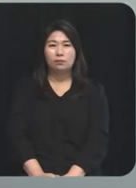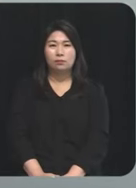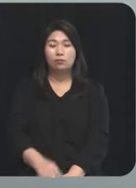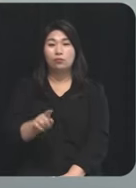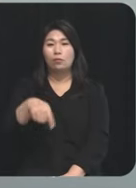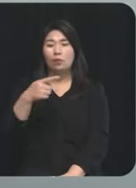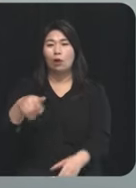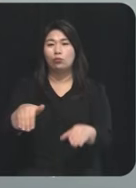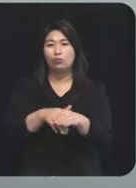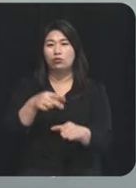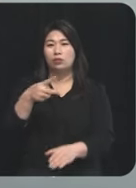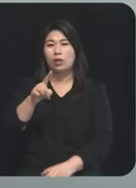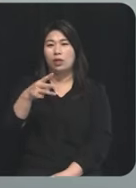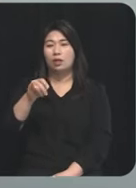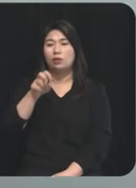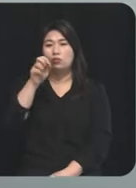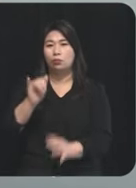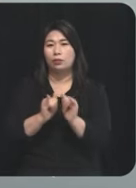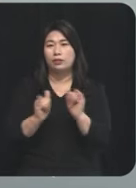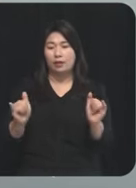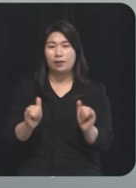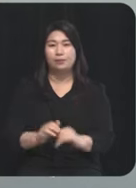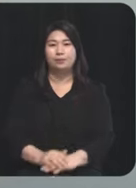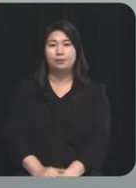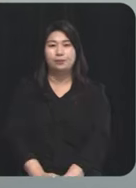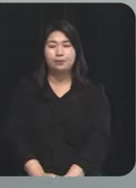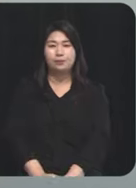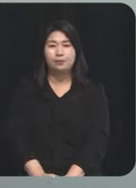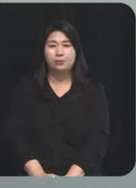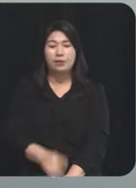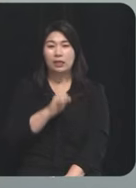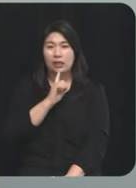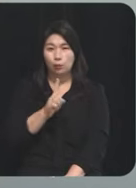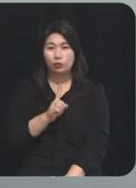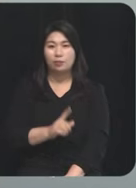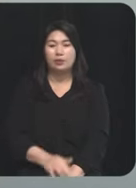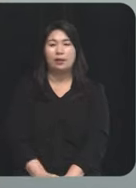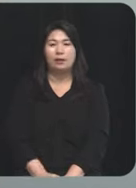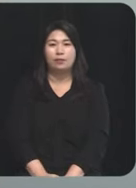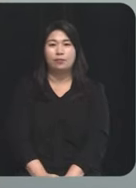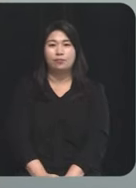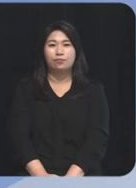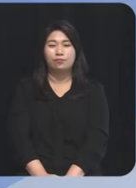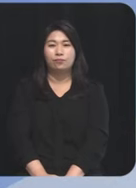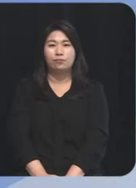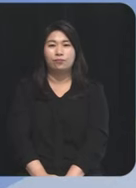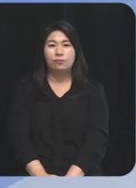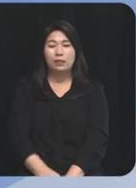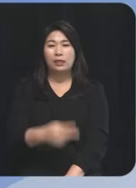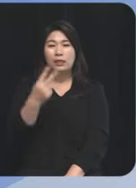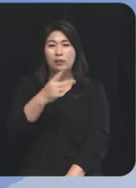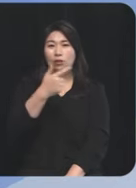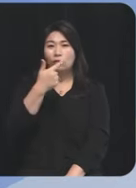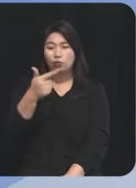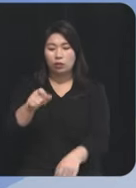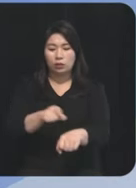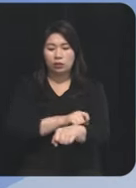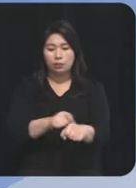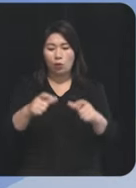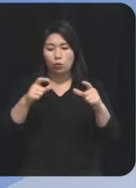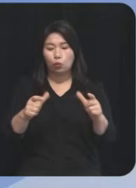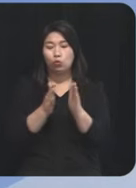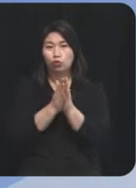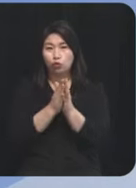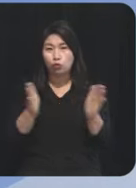이어서 문대림 후보 말씀해 주시기 바라겠습니다. 역시 1분 드립니다. 네, 저는 2006년 특별자치도가